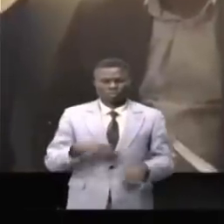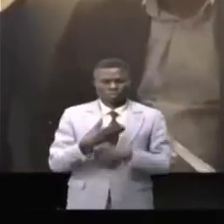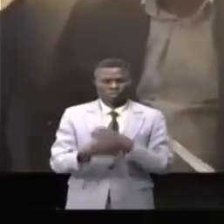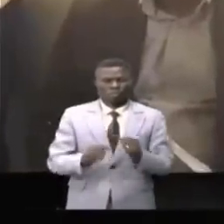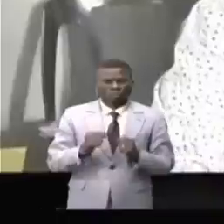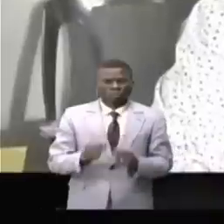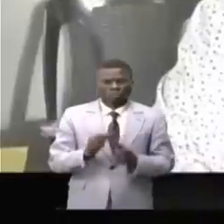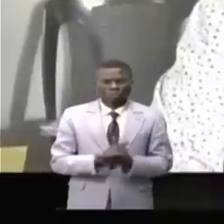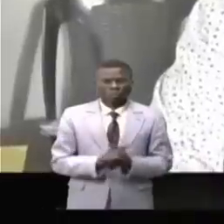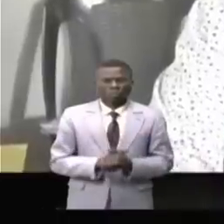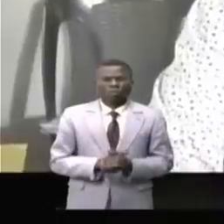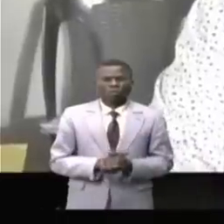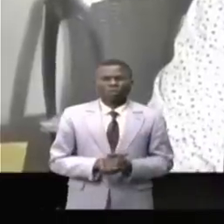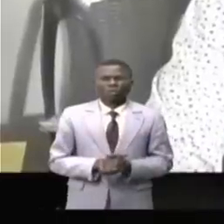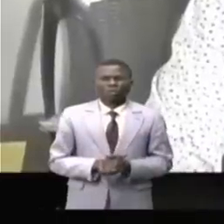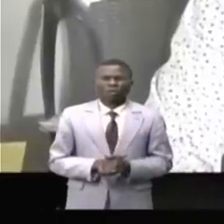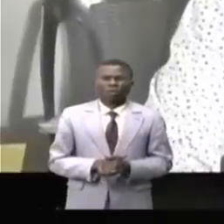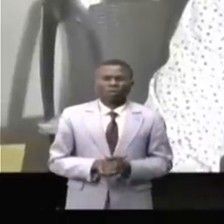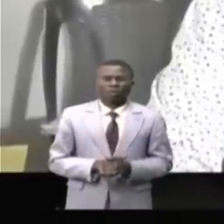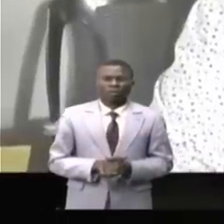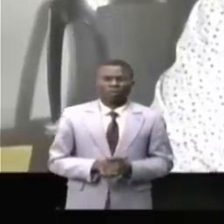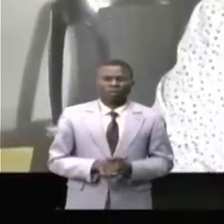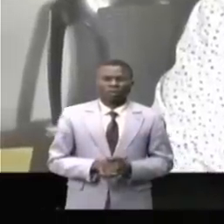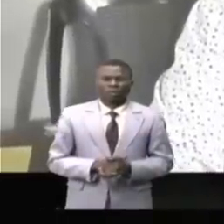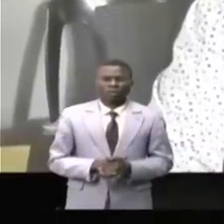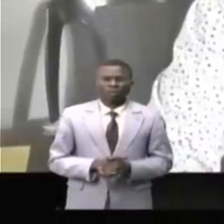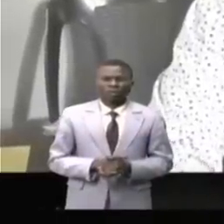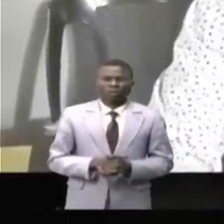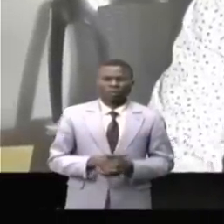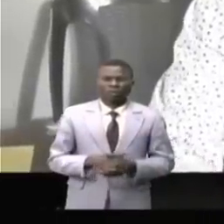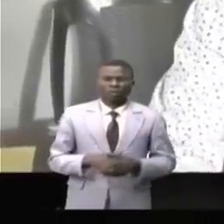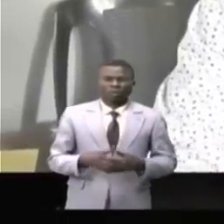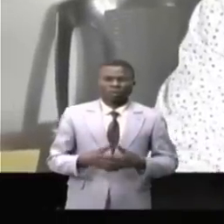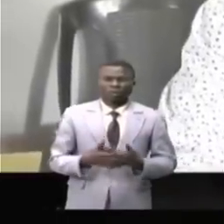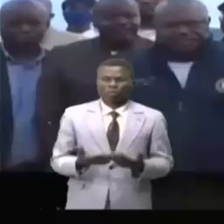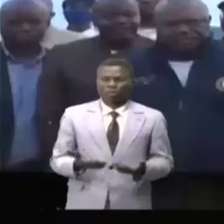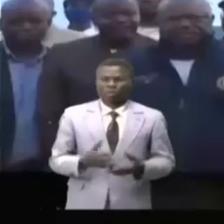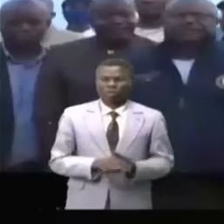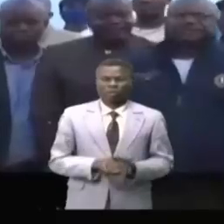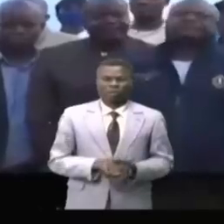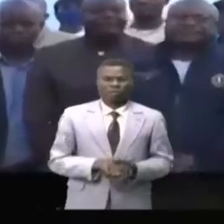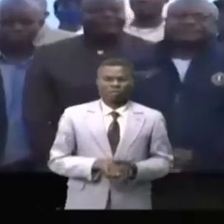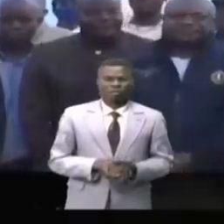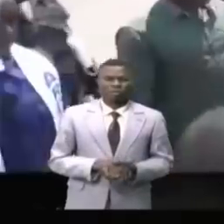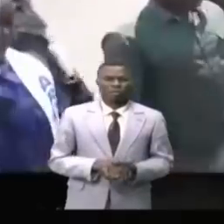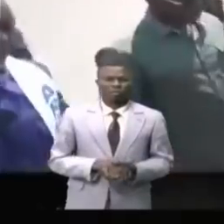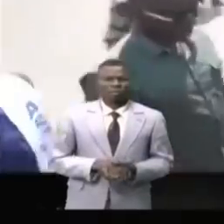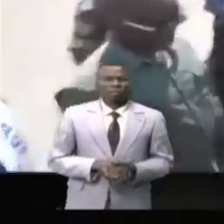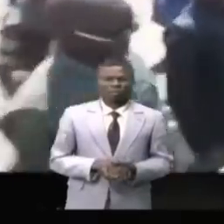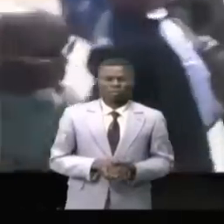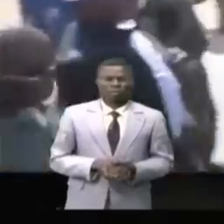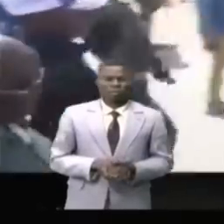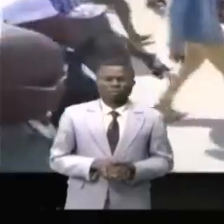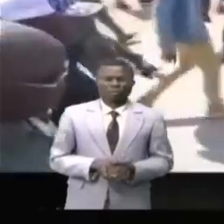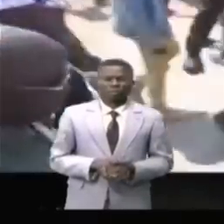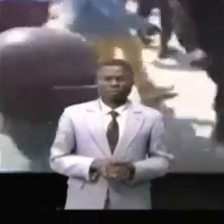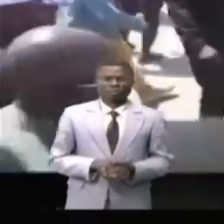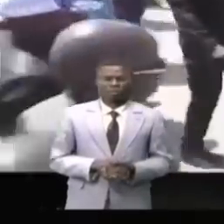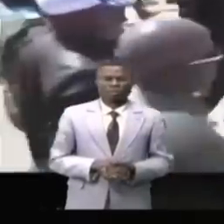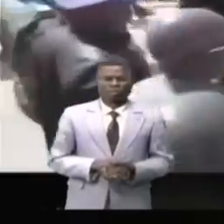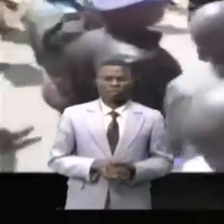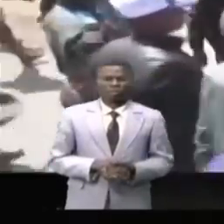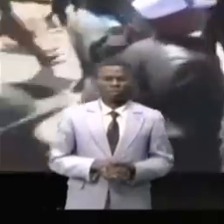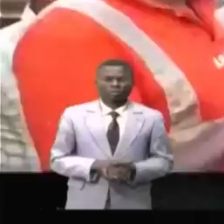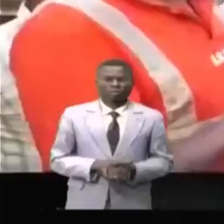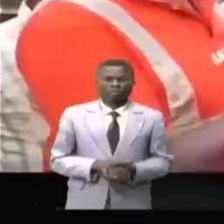orienter ici. C'est une mesure que nous avons prise, mais aussi qui va rester. Cette implication personnelle du gouverneur Jacques Kabila Katué pour